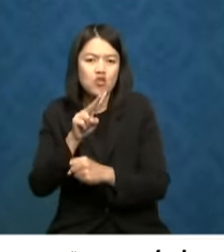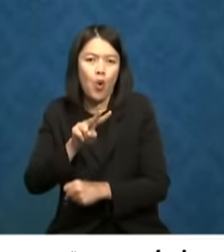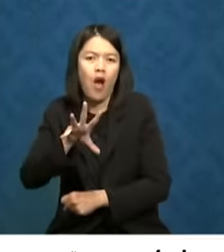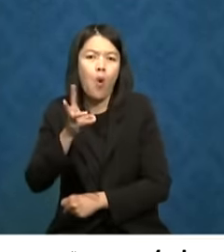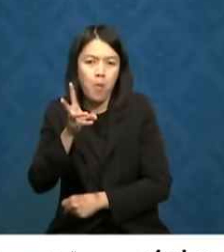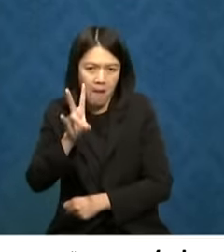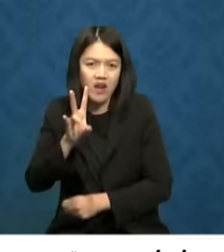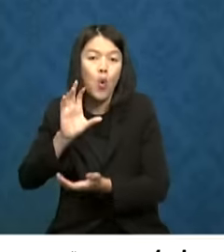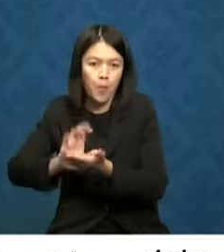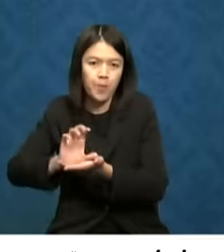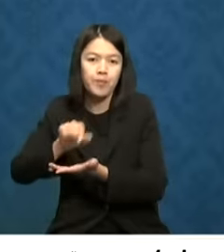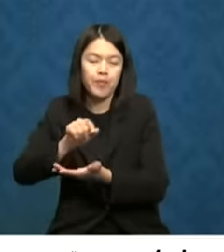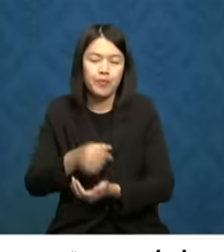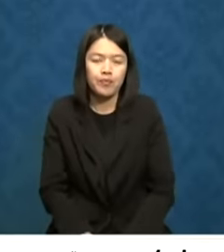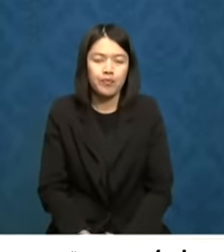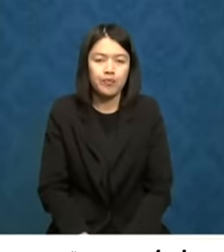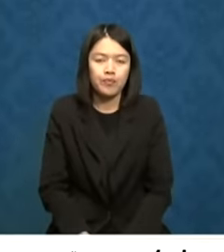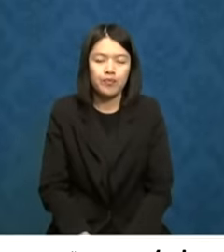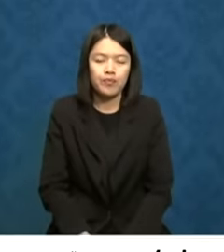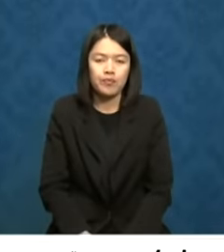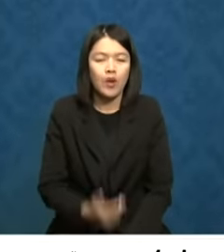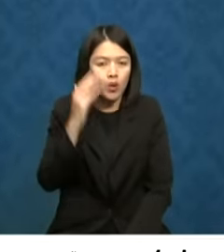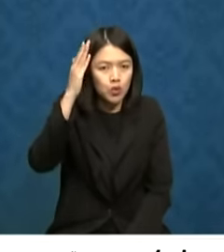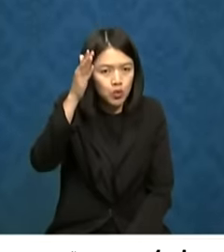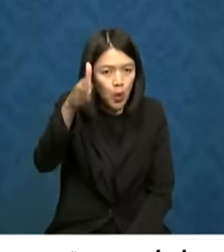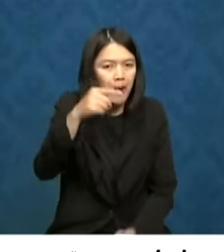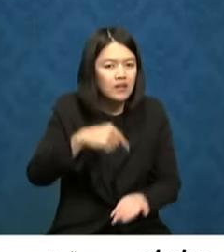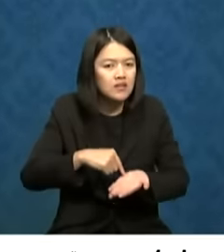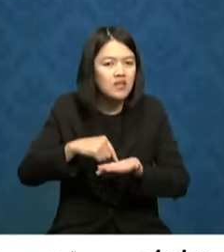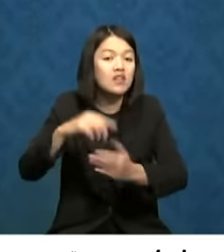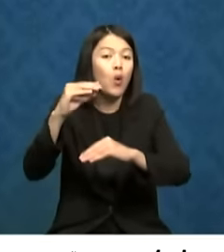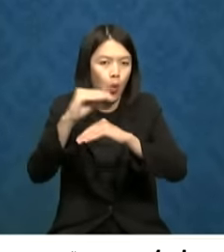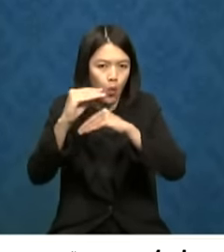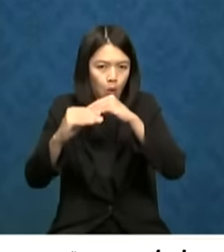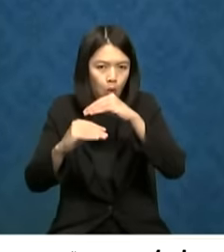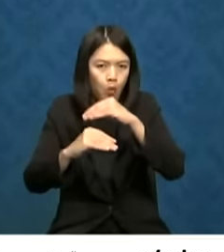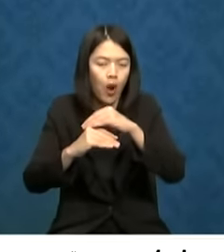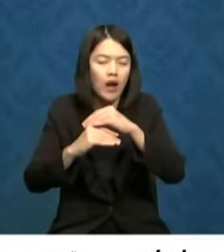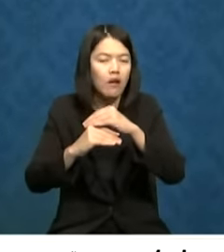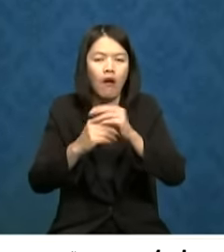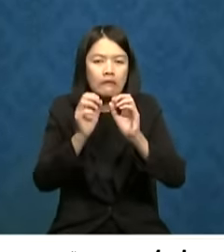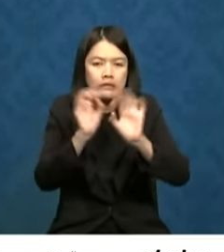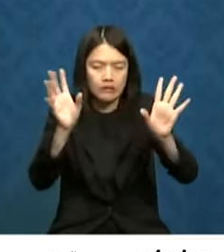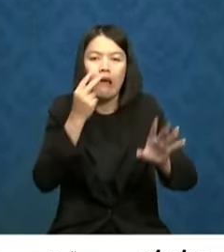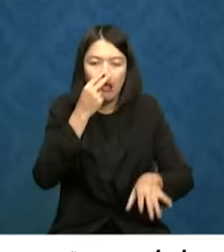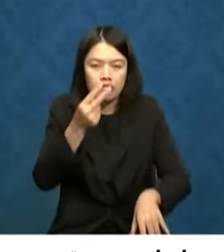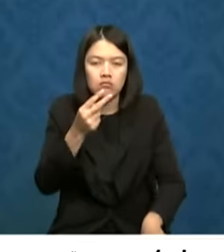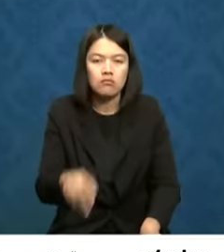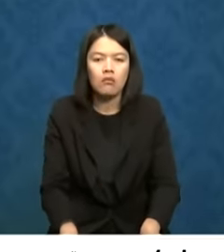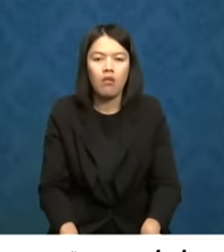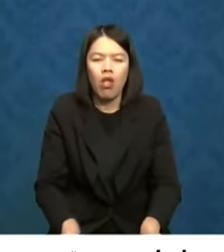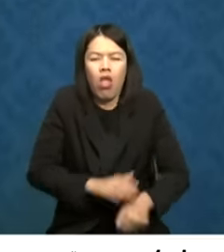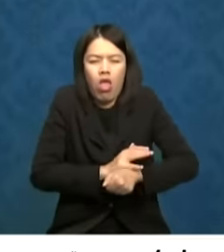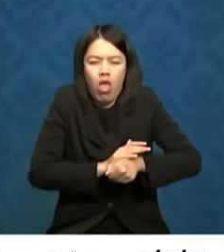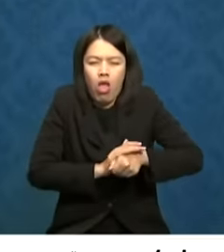68ต่อไปควรทำเสนอเป็นโครงการเอกเทศไม่ควรแอบ